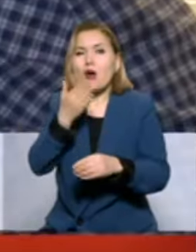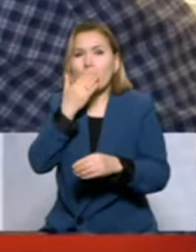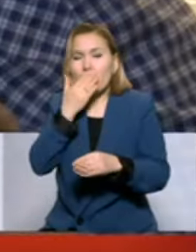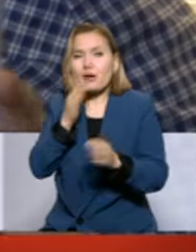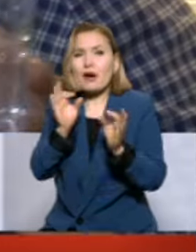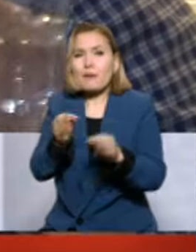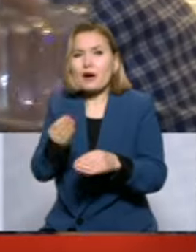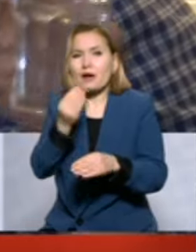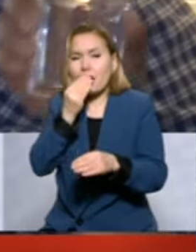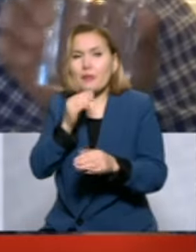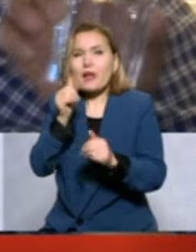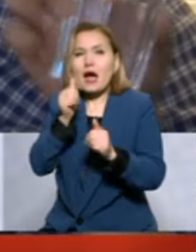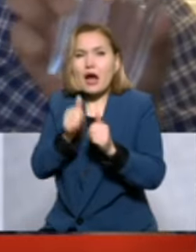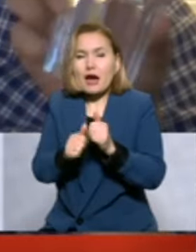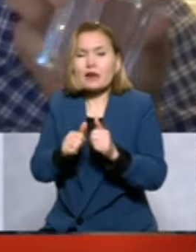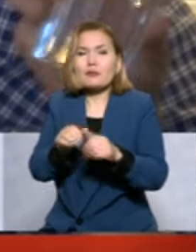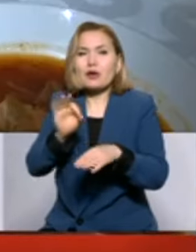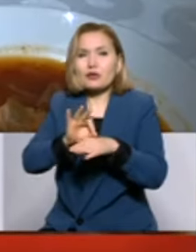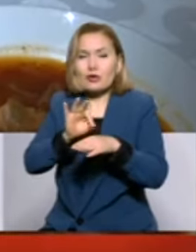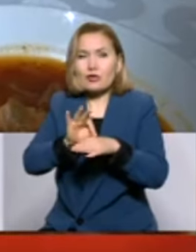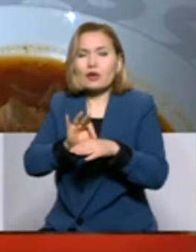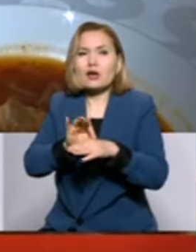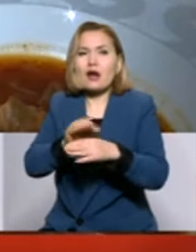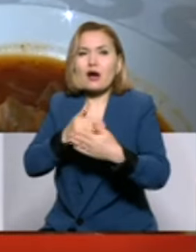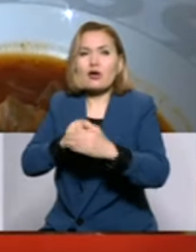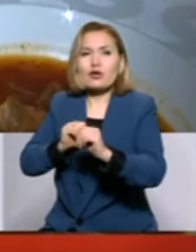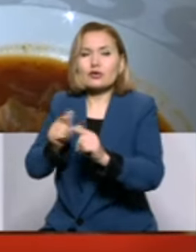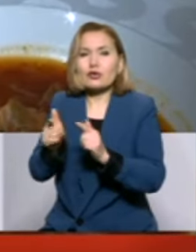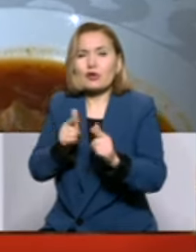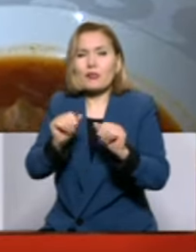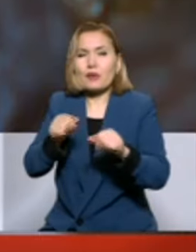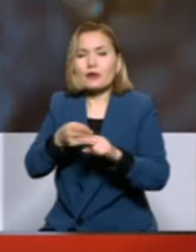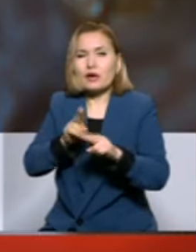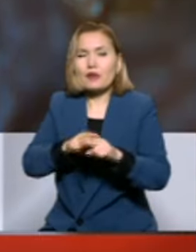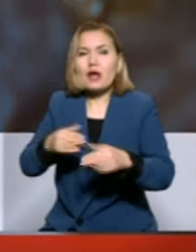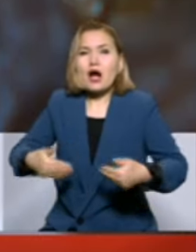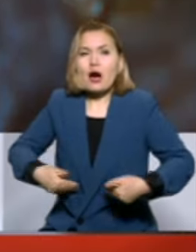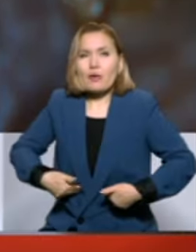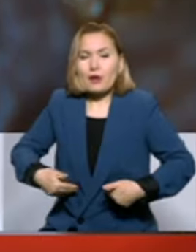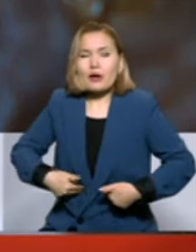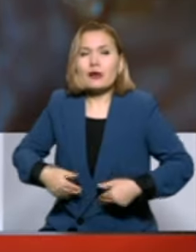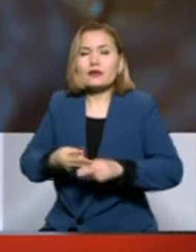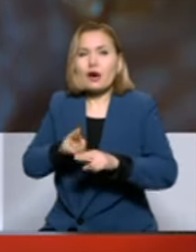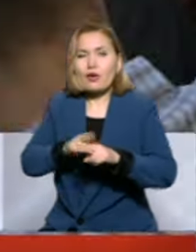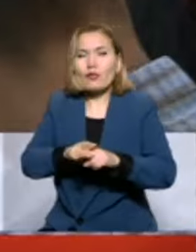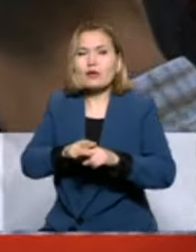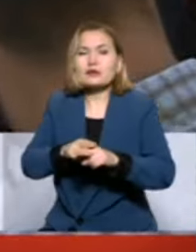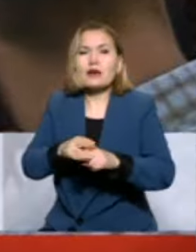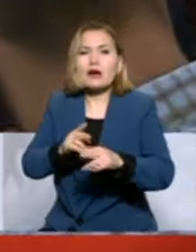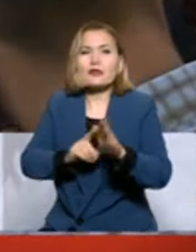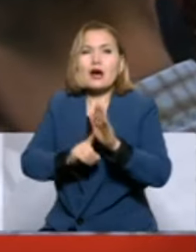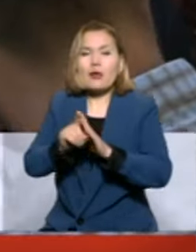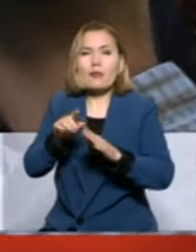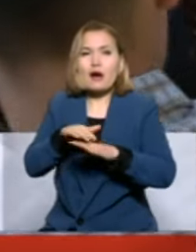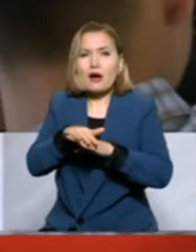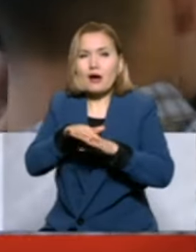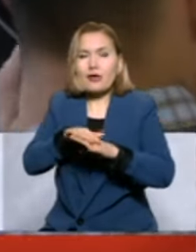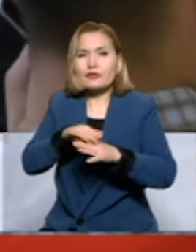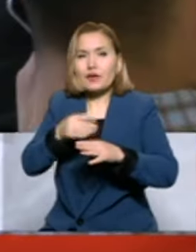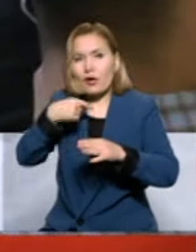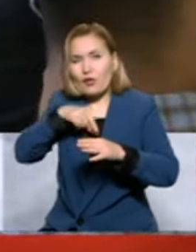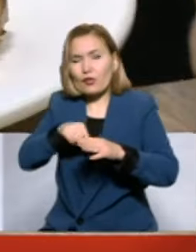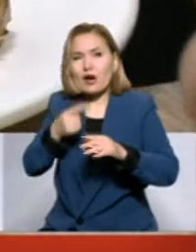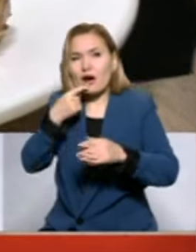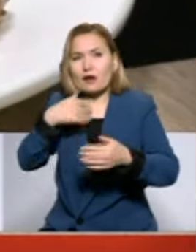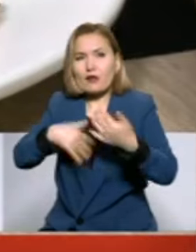арқылы кез келген дерттің алдын алуға және жеңіп шығуға болады. Адам ашқан кезде ағзадағы жасуша жаңарады, холестерин мен қант деңгейі